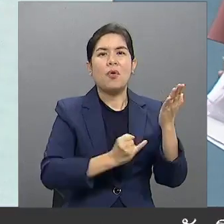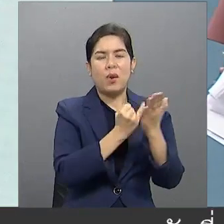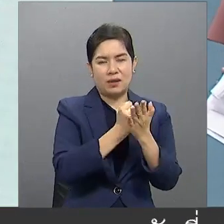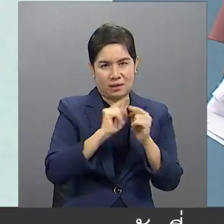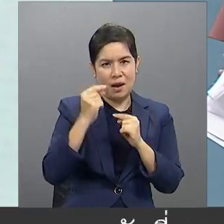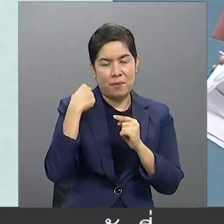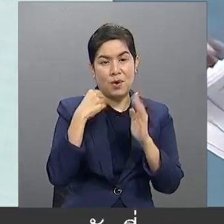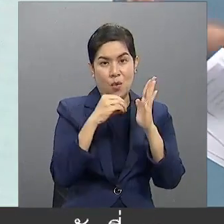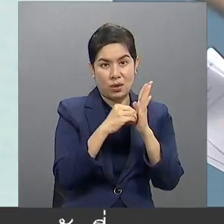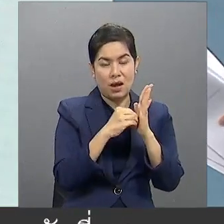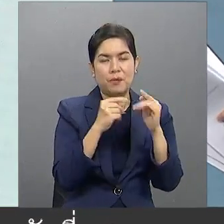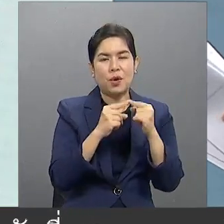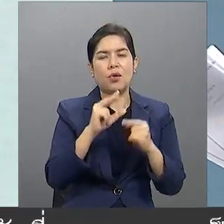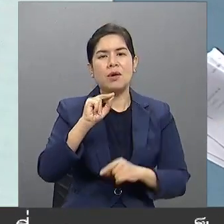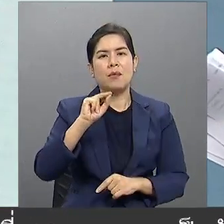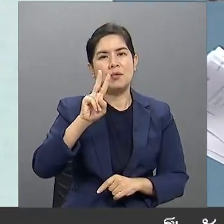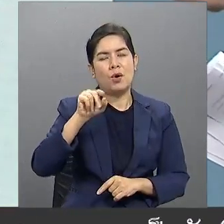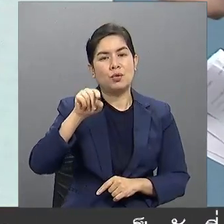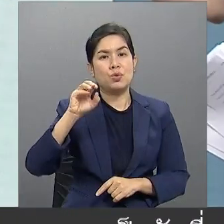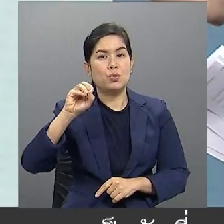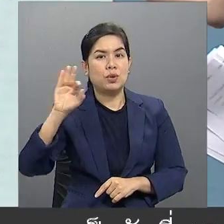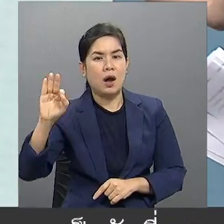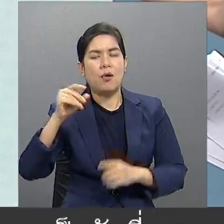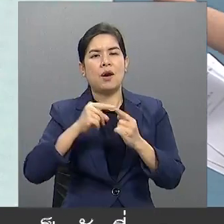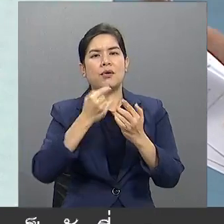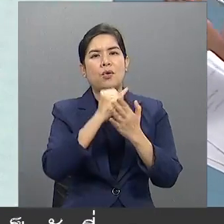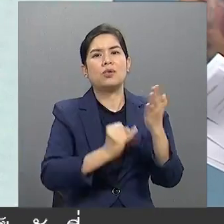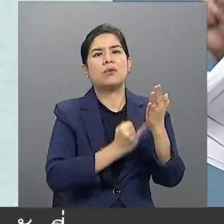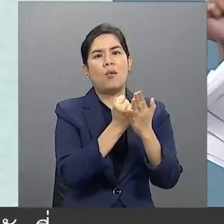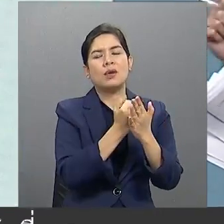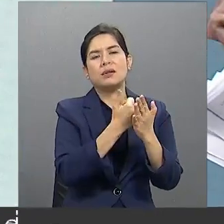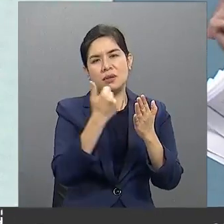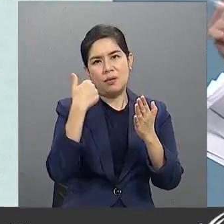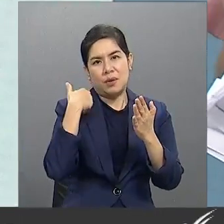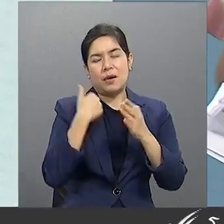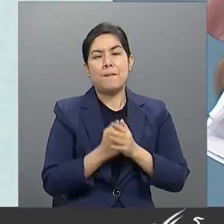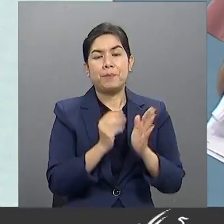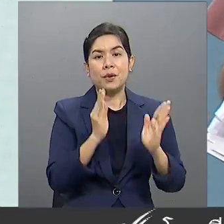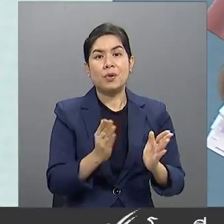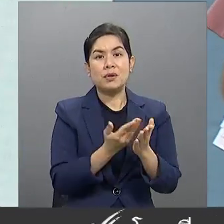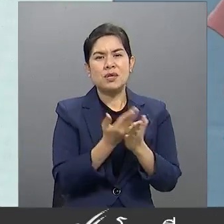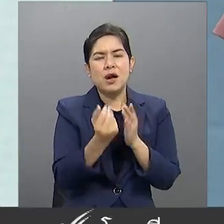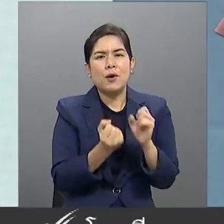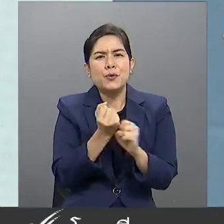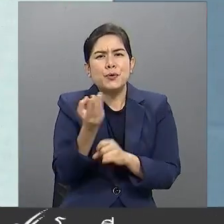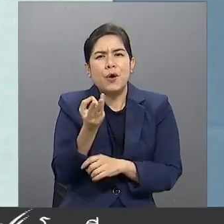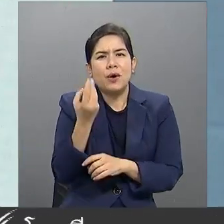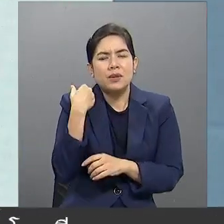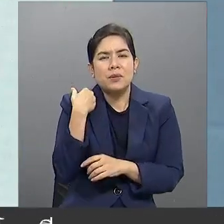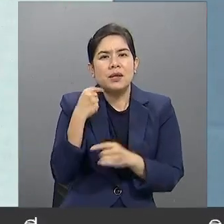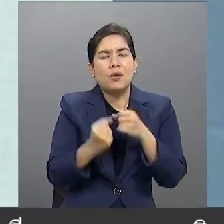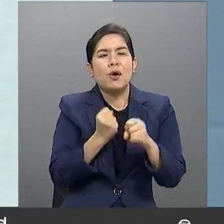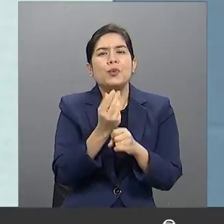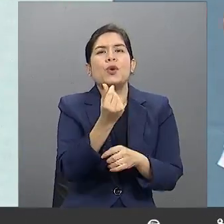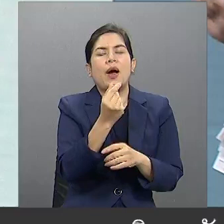32.0เก้าเปอร์เซ็นต์และก็ที่เหลือเป็นกลุ่มของจังหวัดอื่นๆนะคะคนซื้อที่อายุน้อยที่สุดในคือเขาให้ 15ปีขึ้น